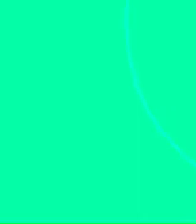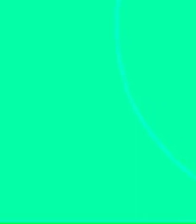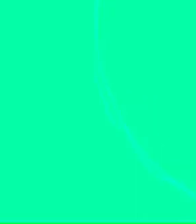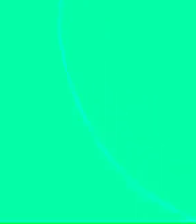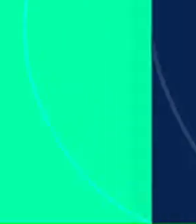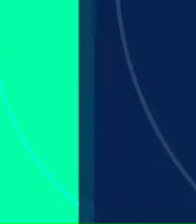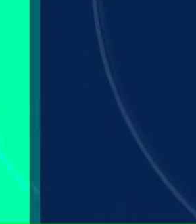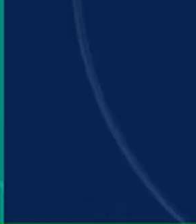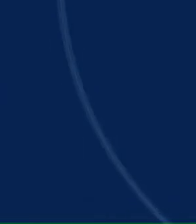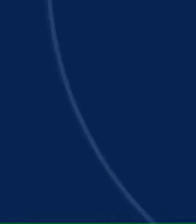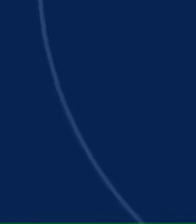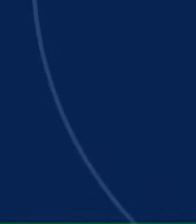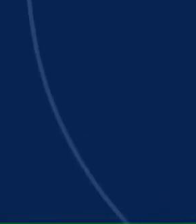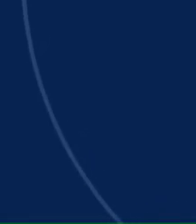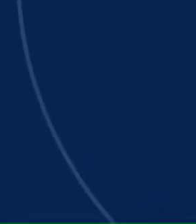Музика